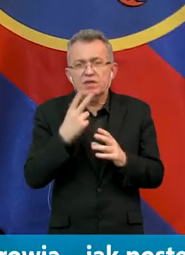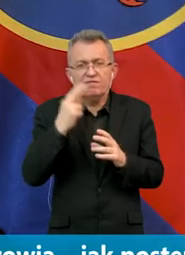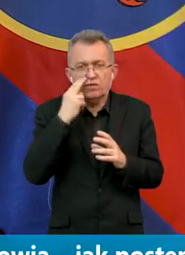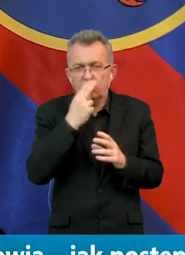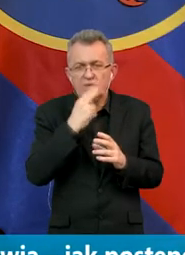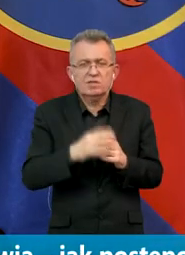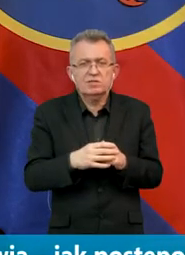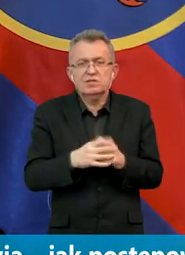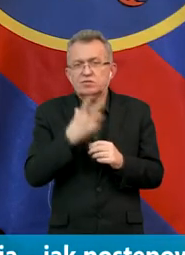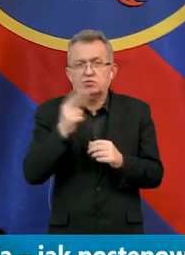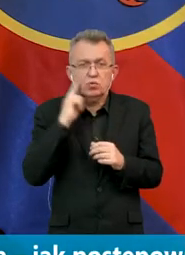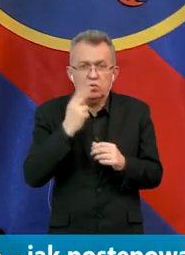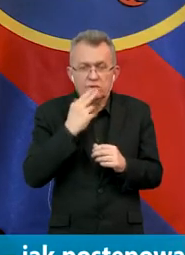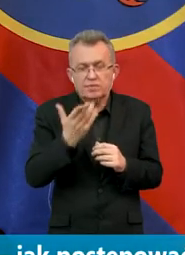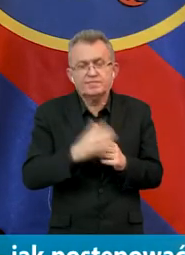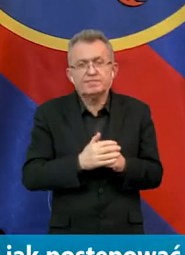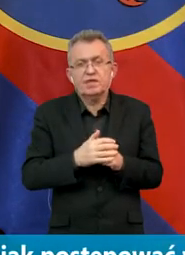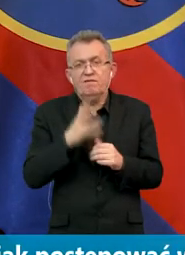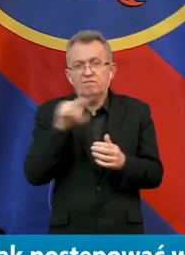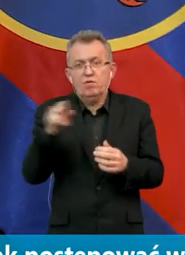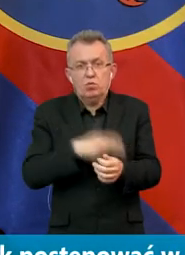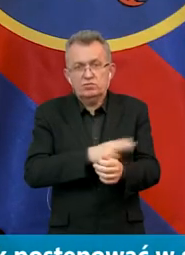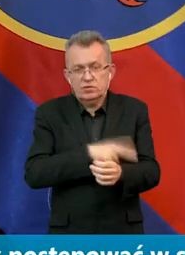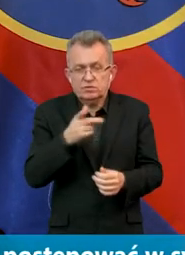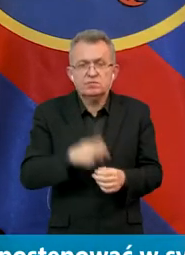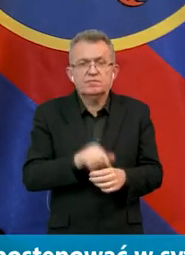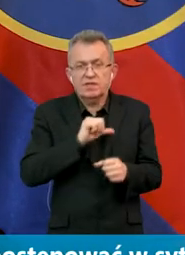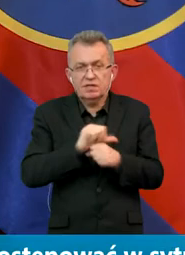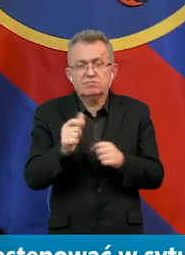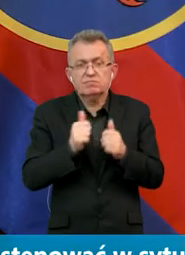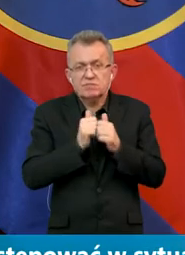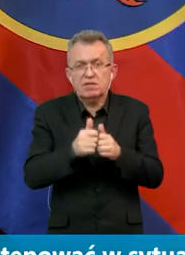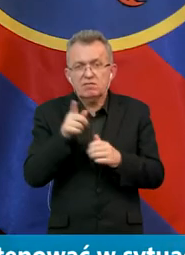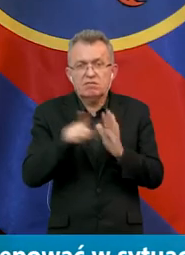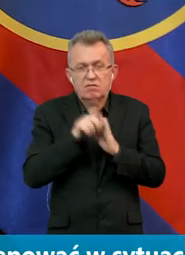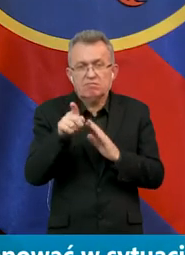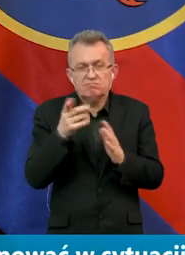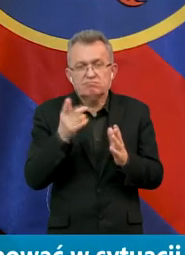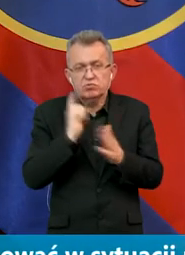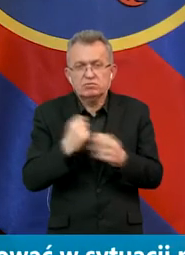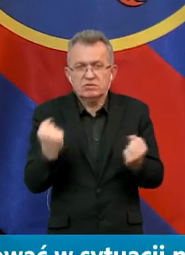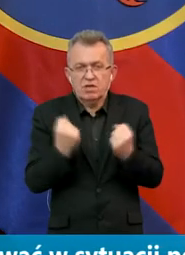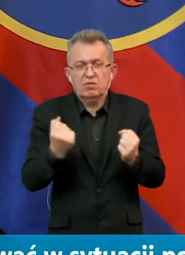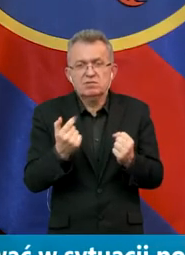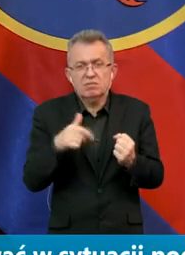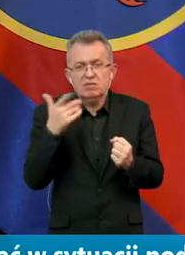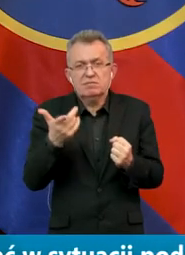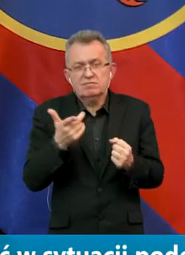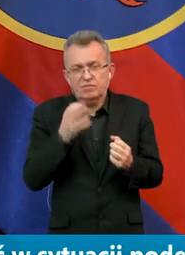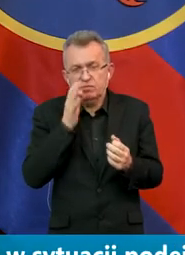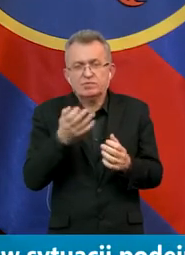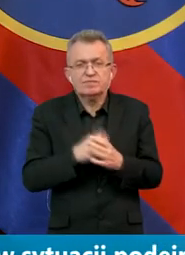niewidomych czy głuchoniemych, też choćby w urzędzie. To są też wyzwania, z którymi staramy się sobie radzić w jakiś sposób